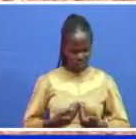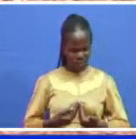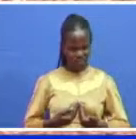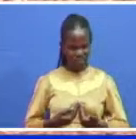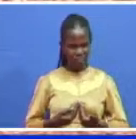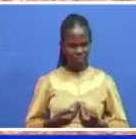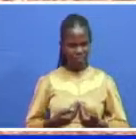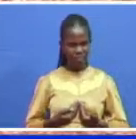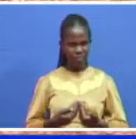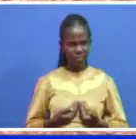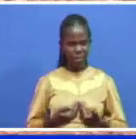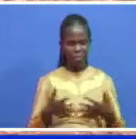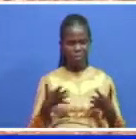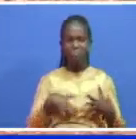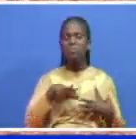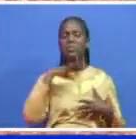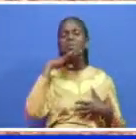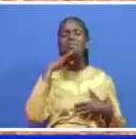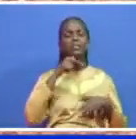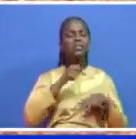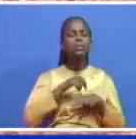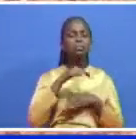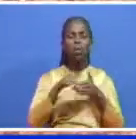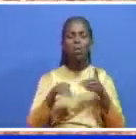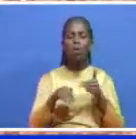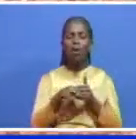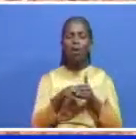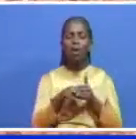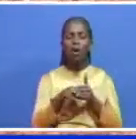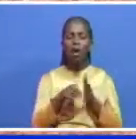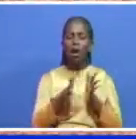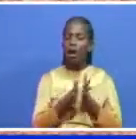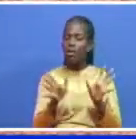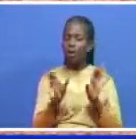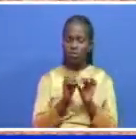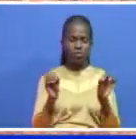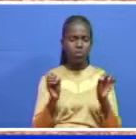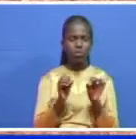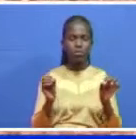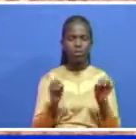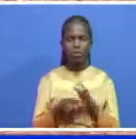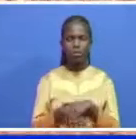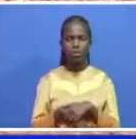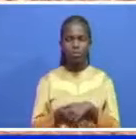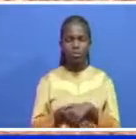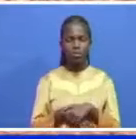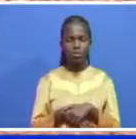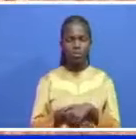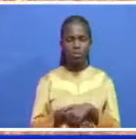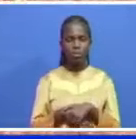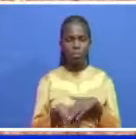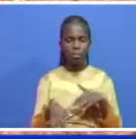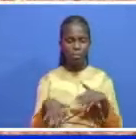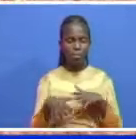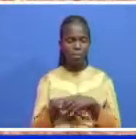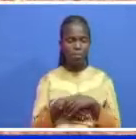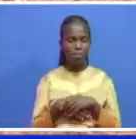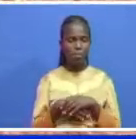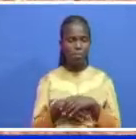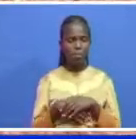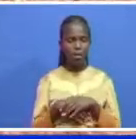amba kuendea na kwazi andu kile binda serikali yume bandu na yumi na maduka ile andu makuwa E mini